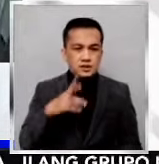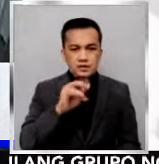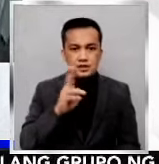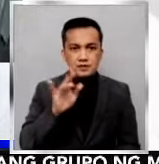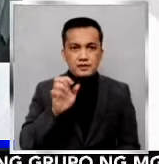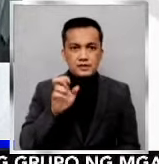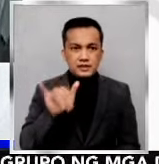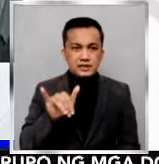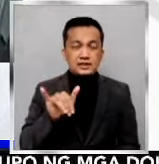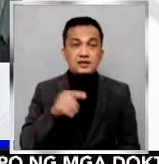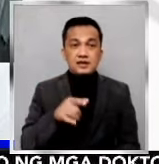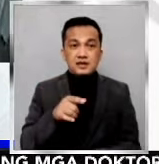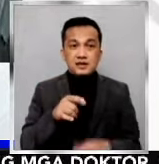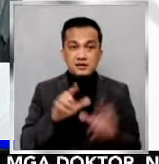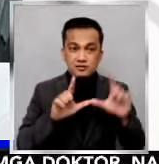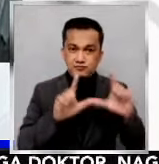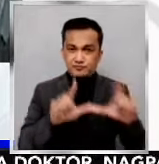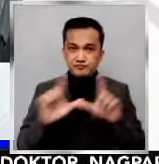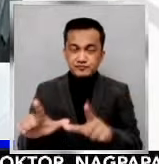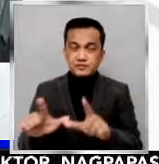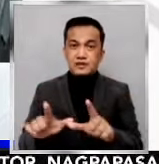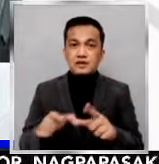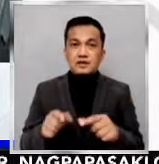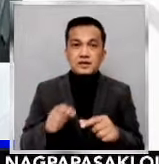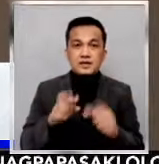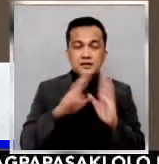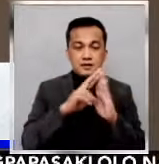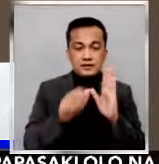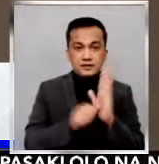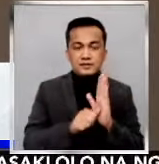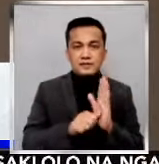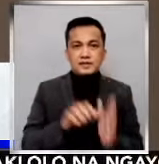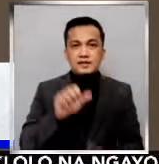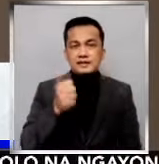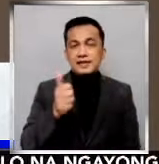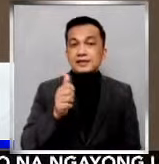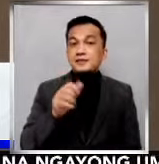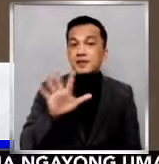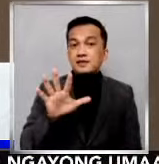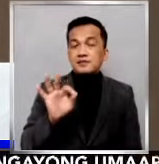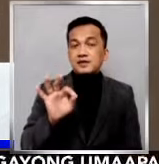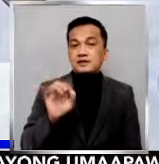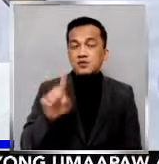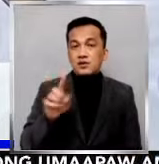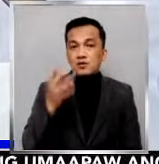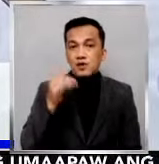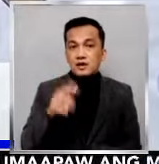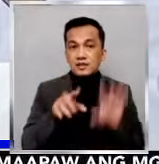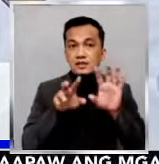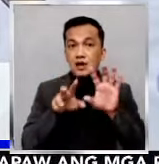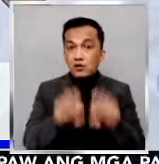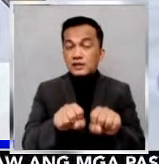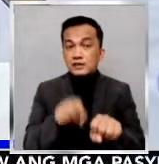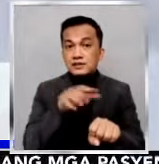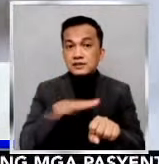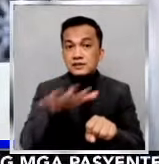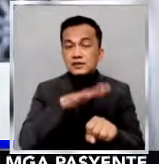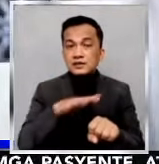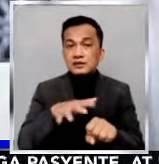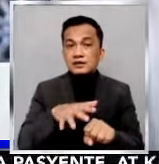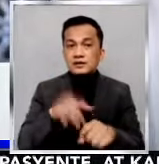kanila at saka yung pong ating Republic Act 10591. Dahil po nahulihan po natin sila ng assorted